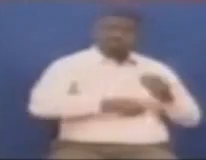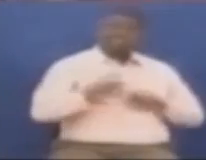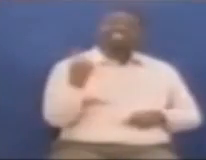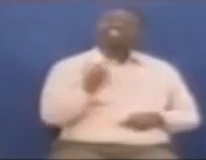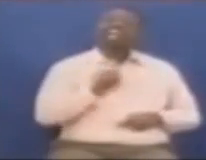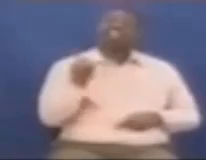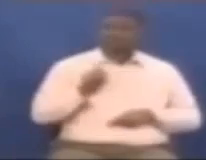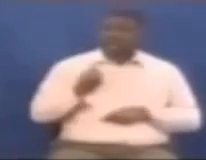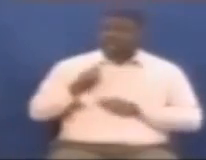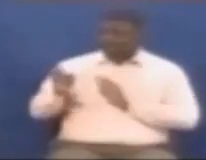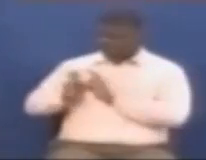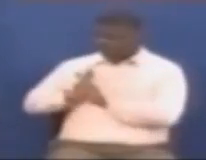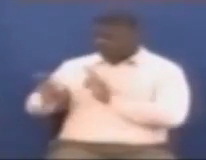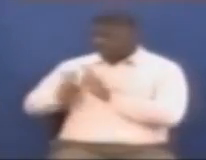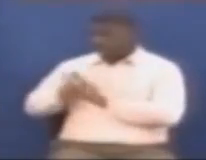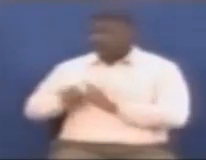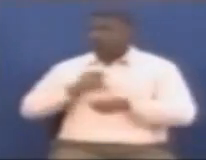kwamba hatutakuwa na matatizo ya kesi hizi mbalimbali. Na kwa kesi ambazo zipo tayari